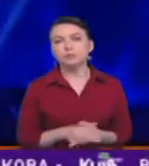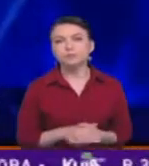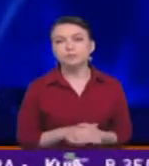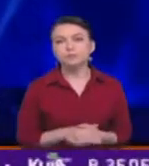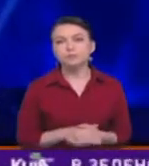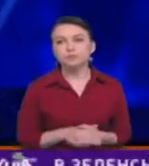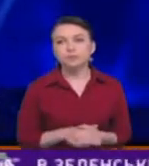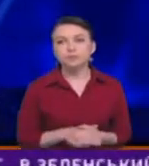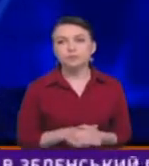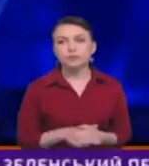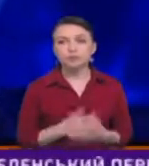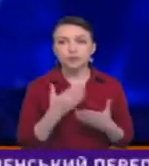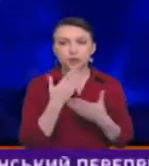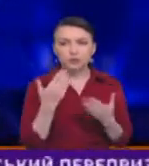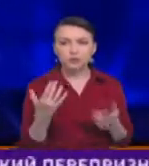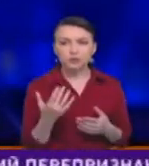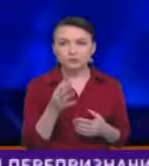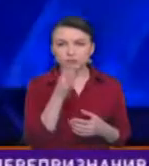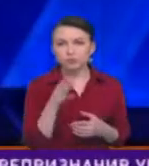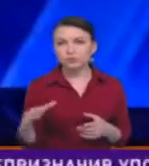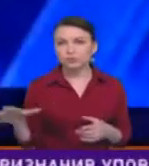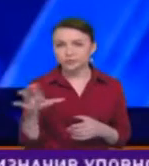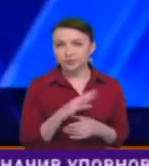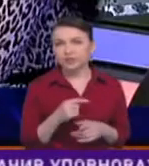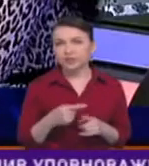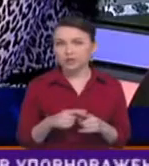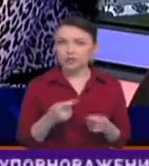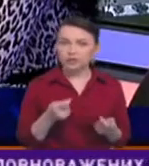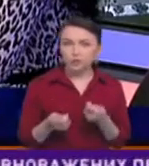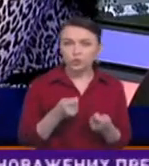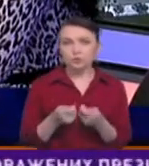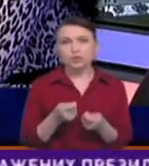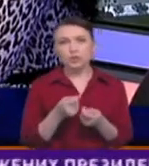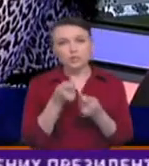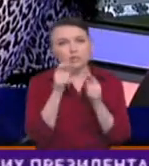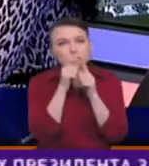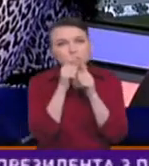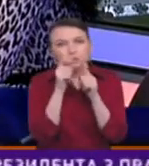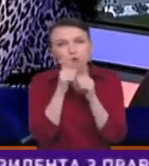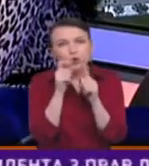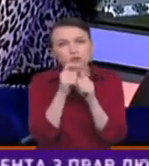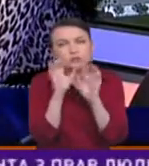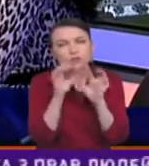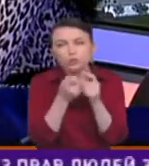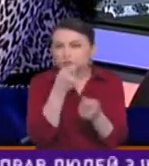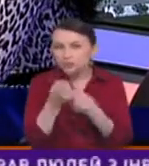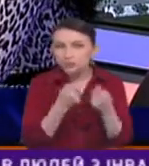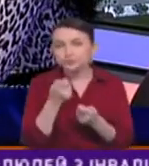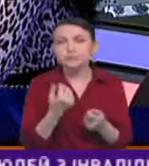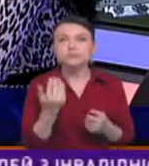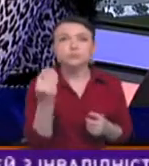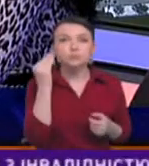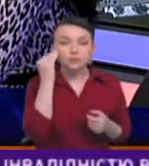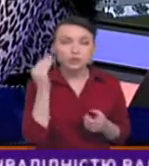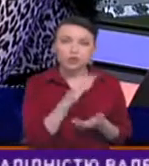таки, останнім часом всі ж керуються цією політичною доцільністю, десь буква закону, і так далі, і так далі. Як ви передбачаєте